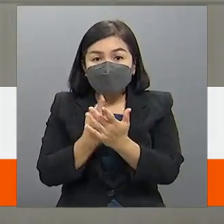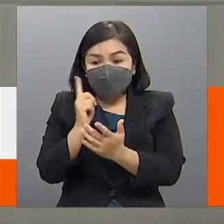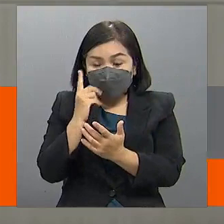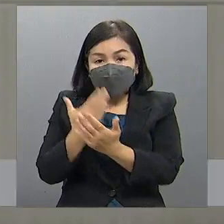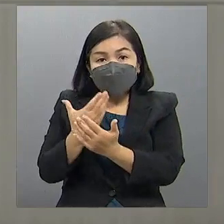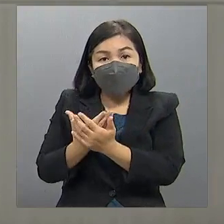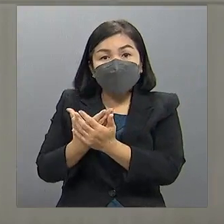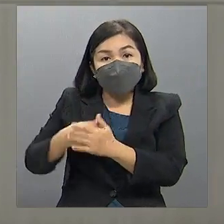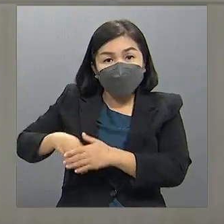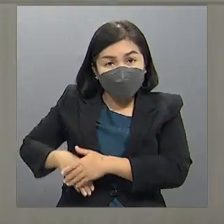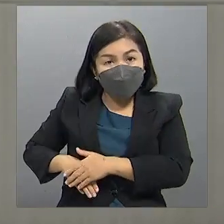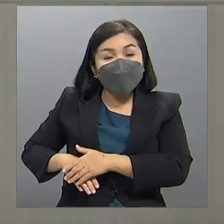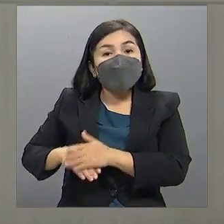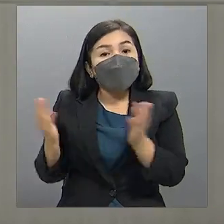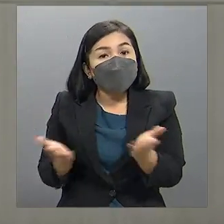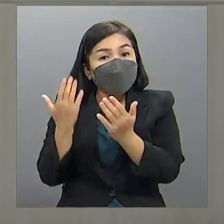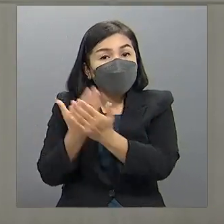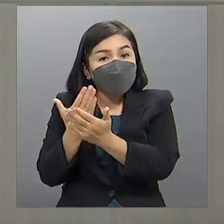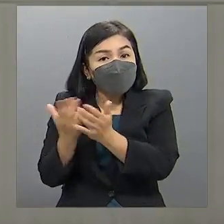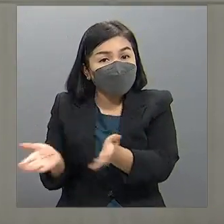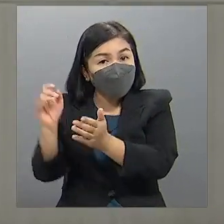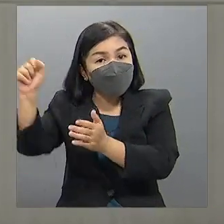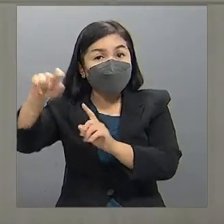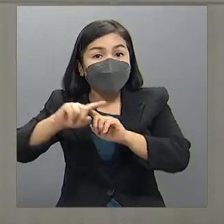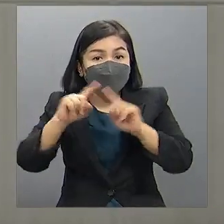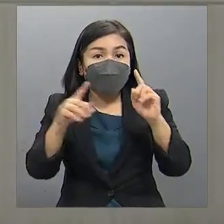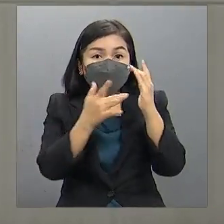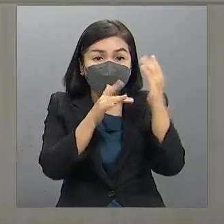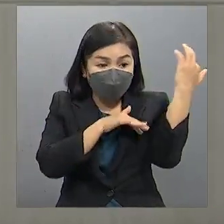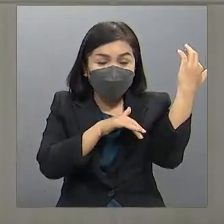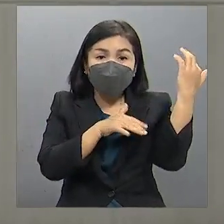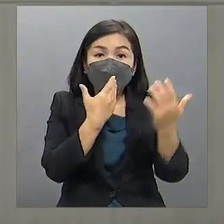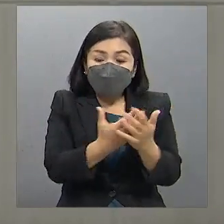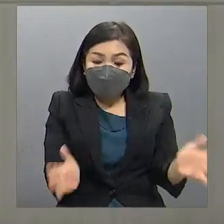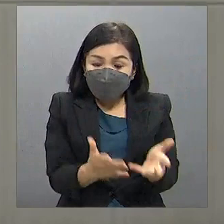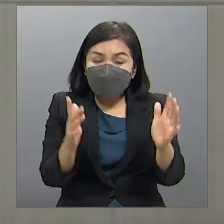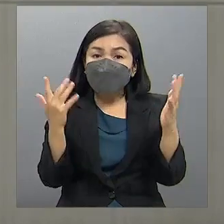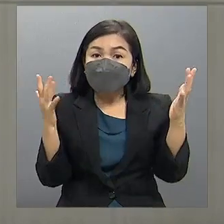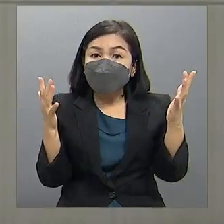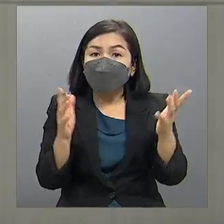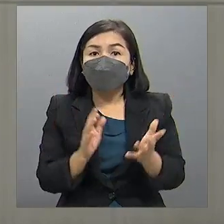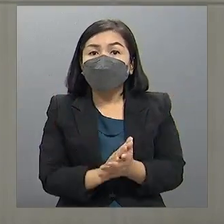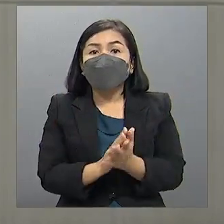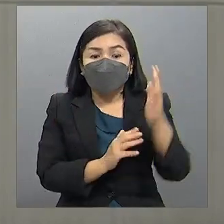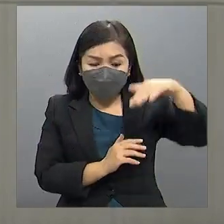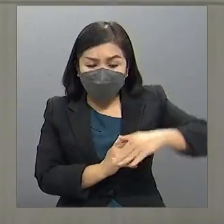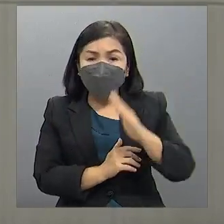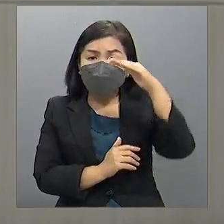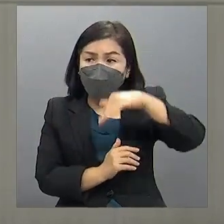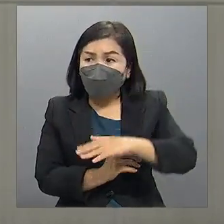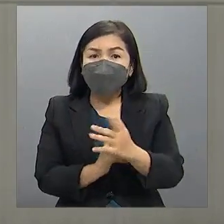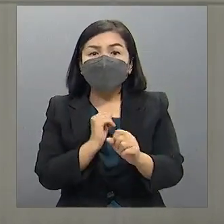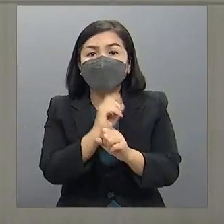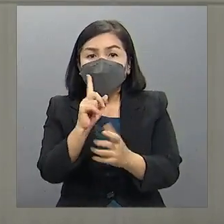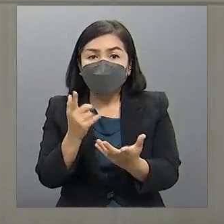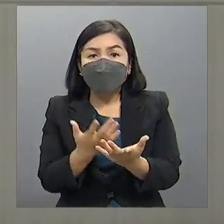รีเซิฟหนุนหลังอยู่ใช่ไหมครับเต็มจำนวนกันมันก็มีของที่มีมูลค่าแล้วมันไม่ได้ผลมากอยู่หรือว่าเราเราใส่ของที่ไปตรง